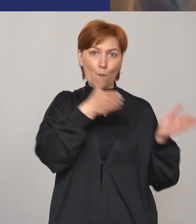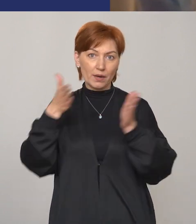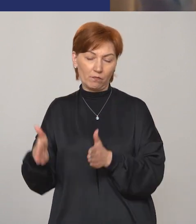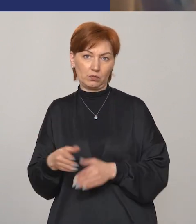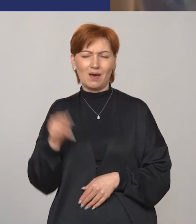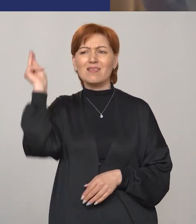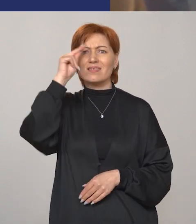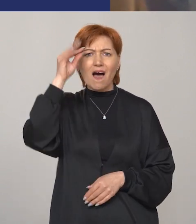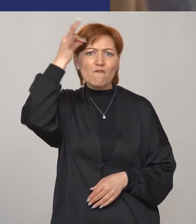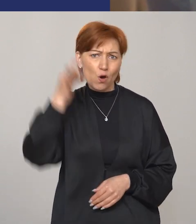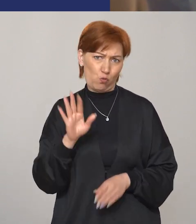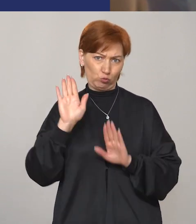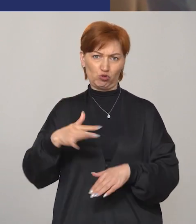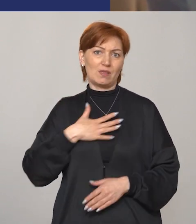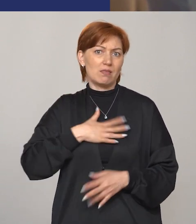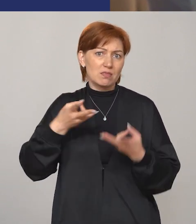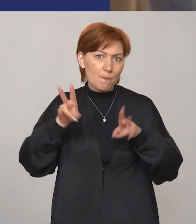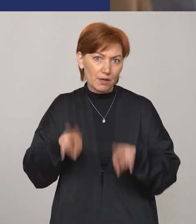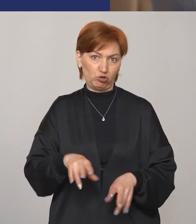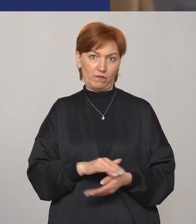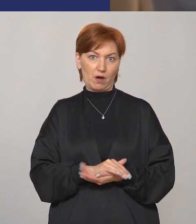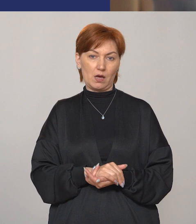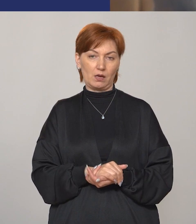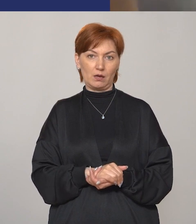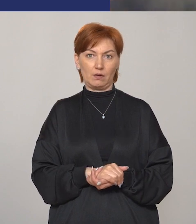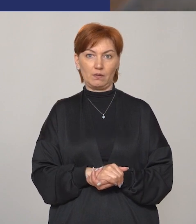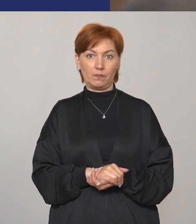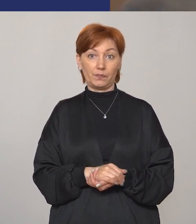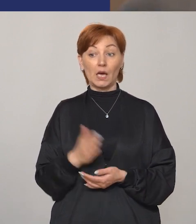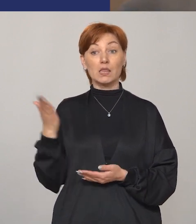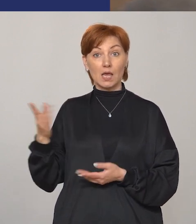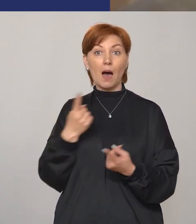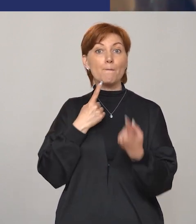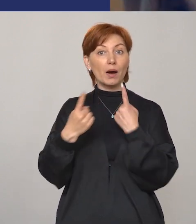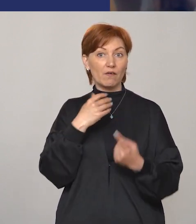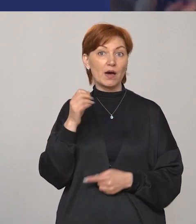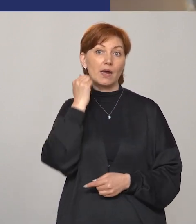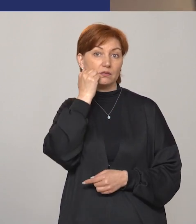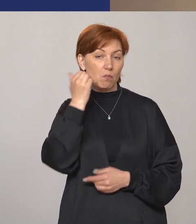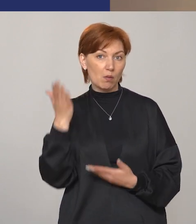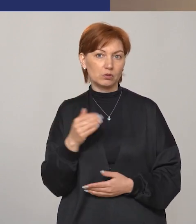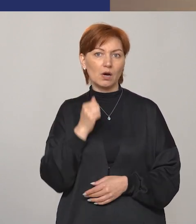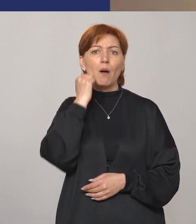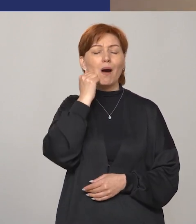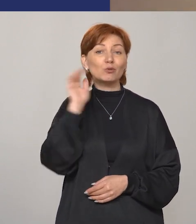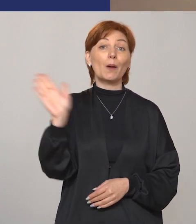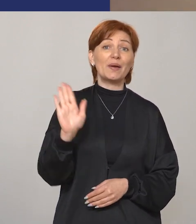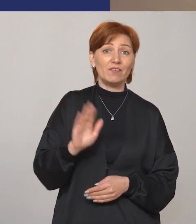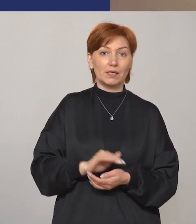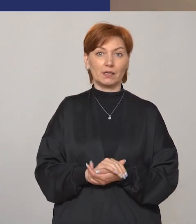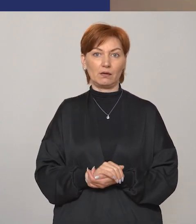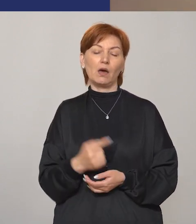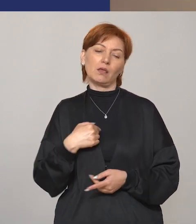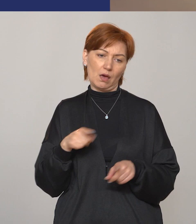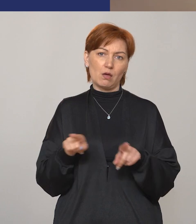Да выучит она этот немецкий, не переживай. На, поговори с бабушкой. Бабушка, привет.